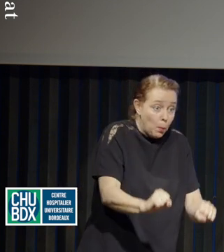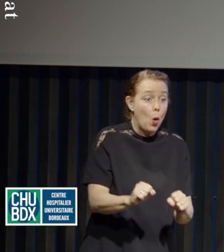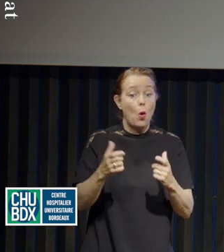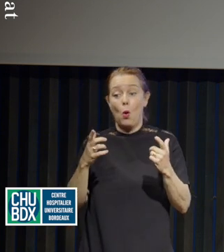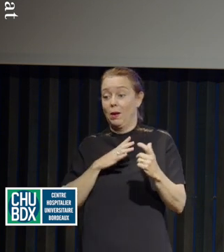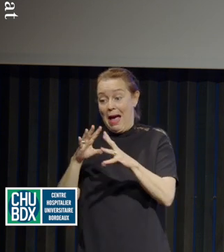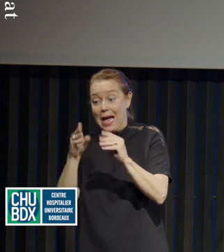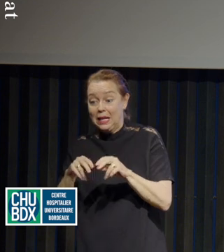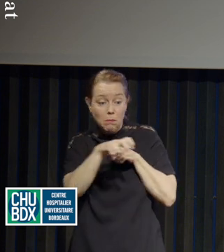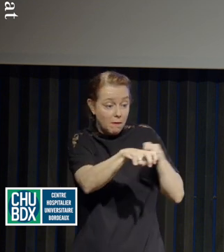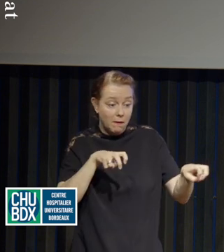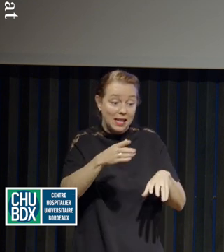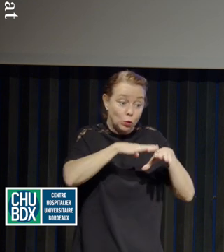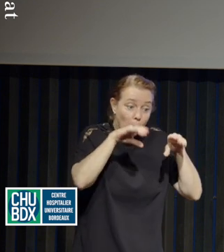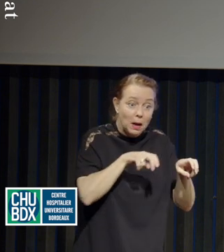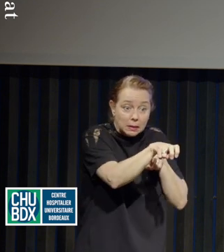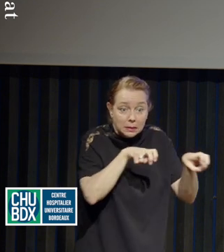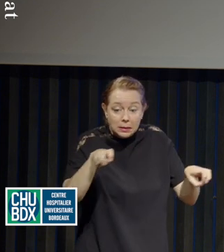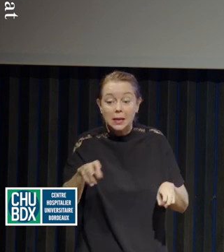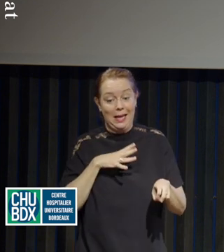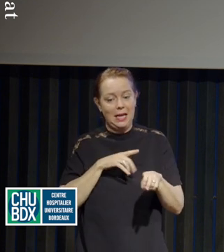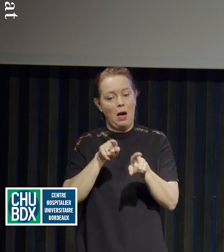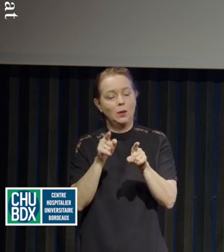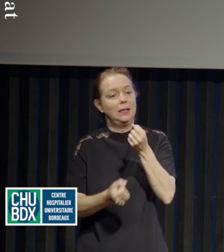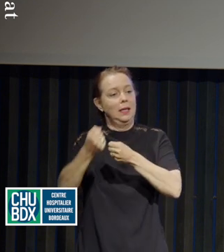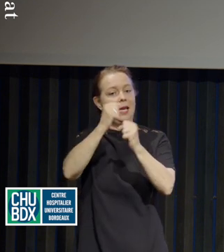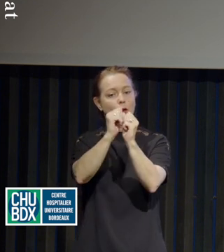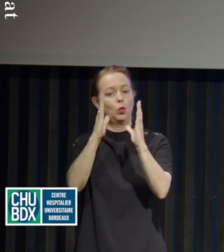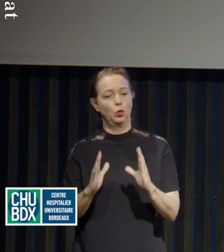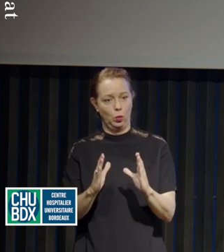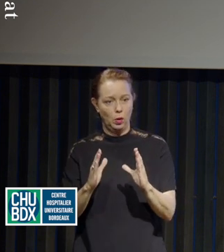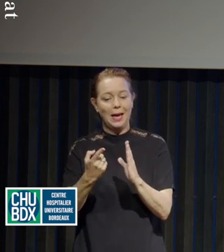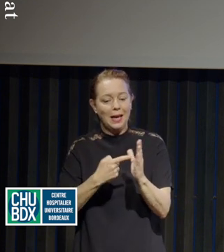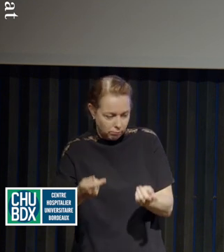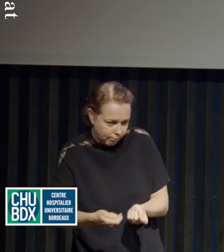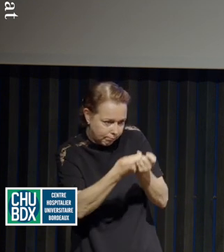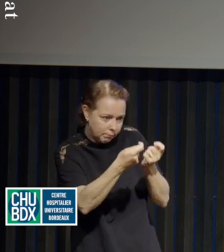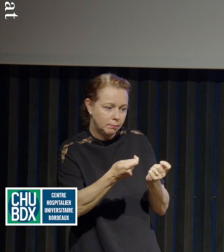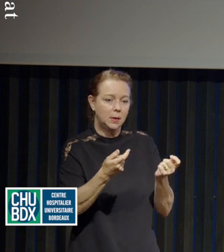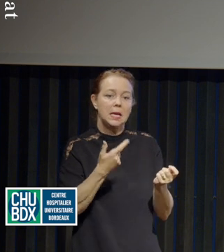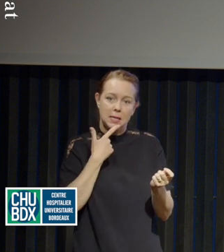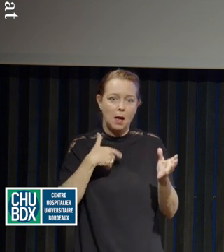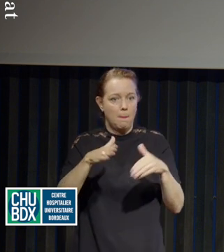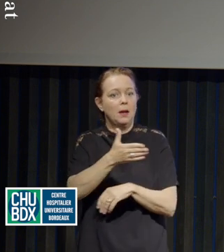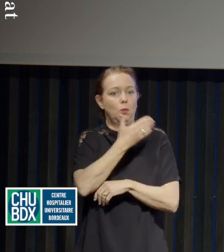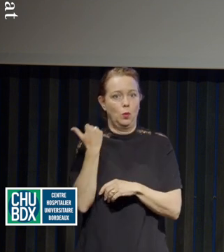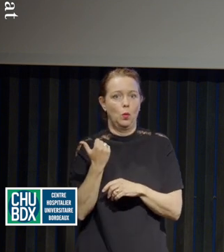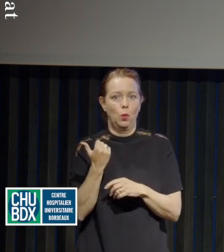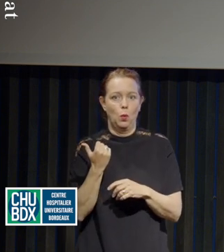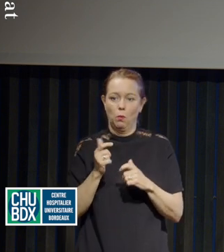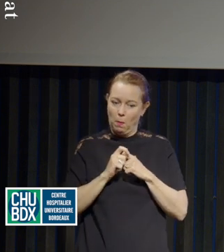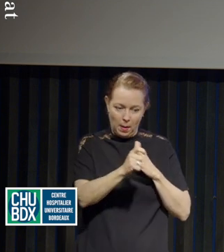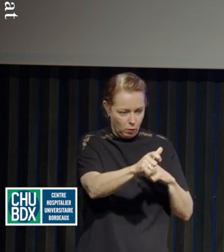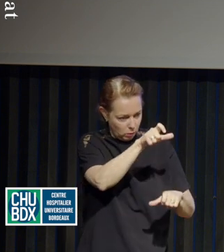équipes mobiles et des structures de réhabilitation psychosociale qui sont plus dynamiques, plus efficaces et qui arrivent plus précocement dans le parcours